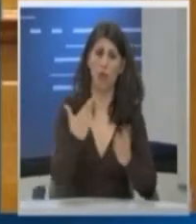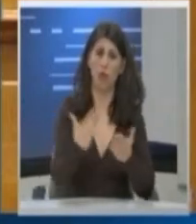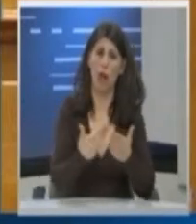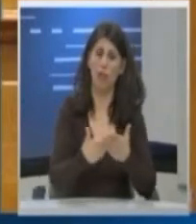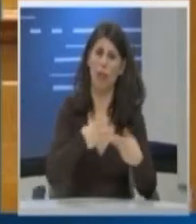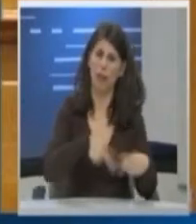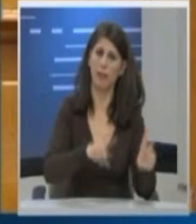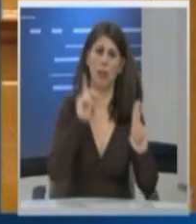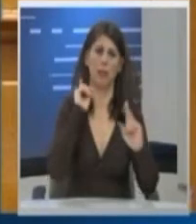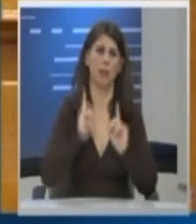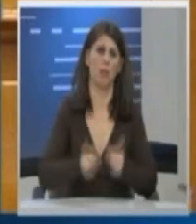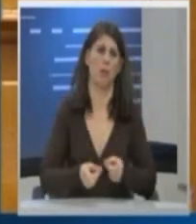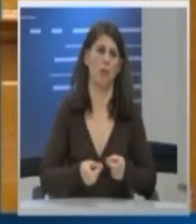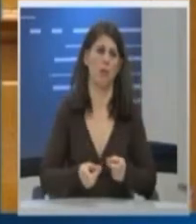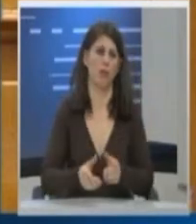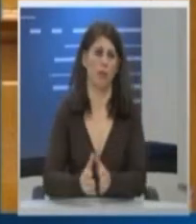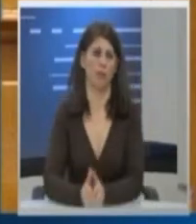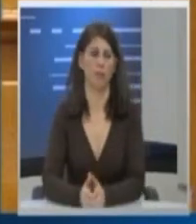εκτέλεσή της.